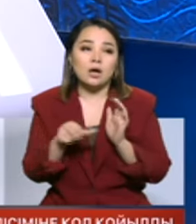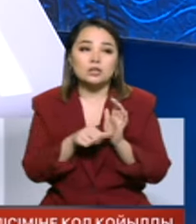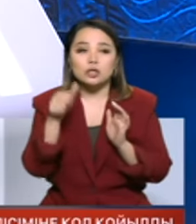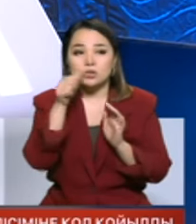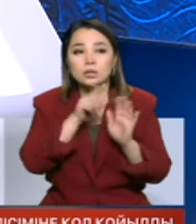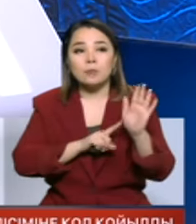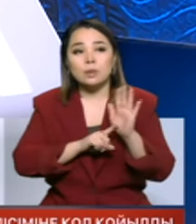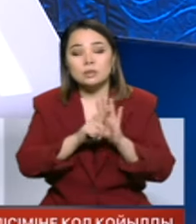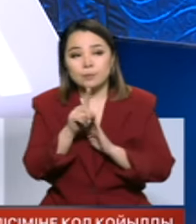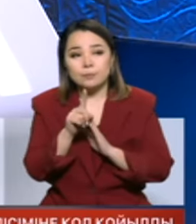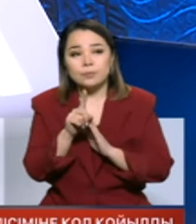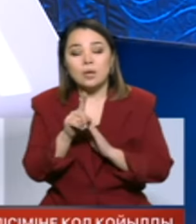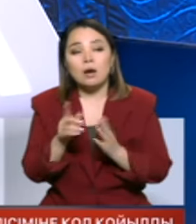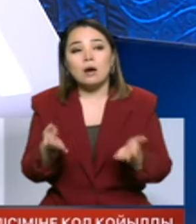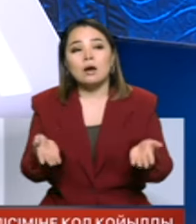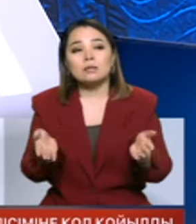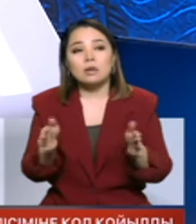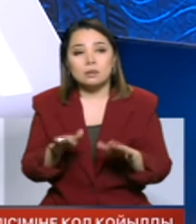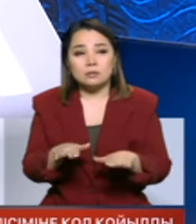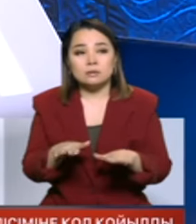2026 жылдан бастап қалған